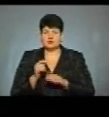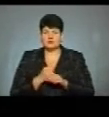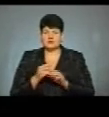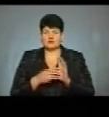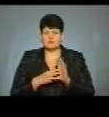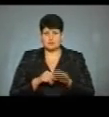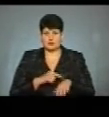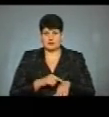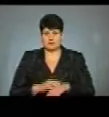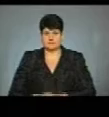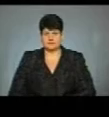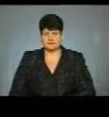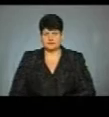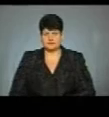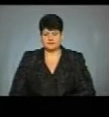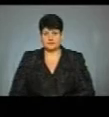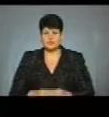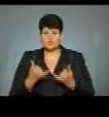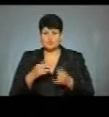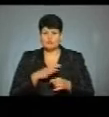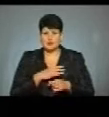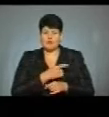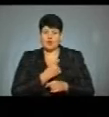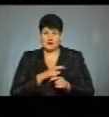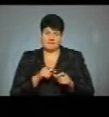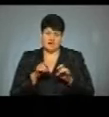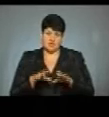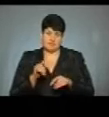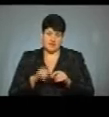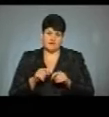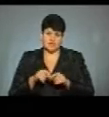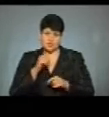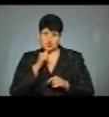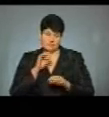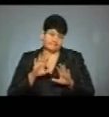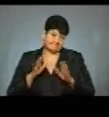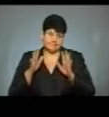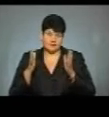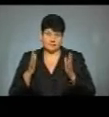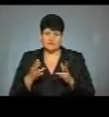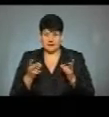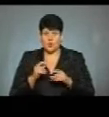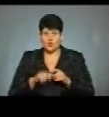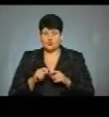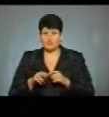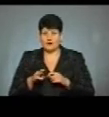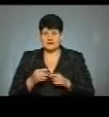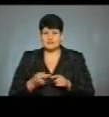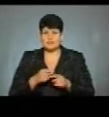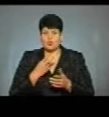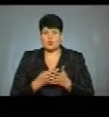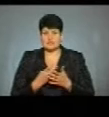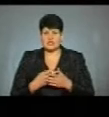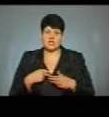годині. Я сьогодні була в поліклініці, та й вирішила перевірити свій рівень цукру. На всякий випадок треба контролювати такі показники.